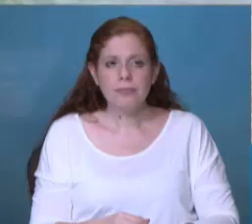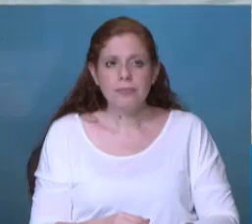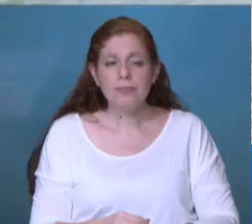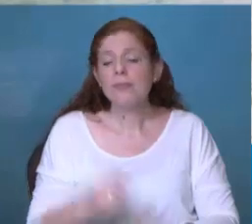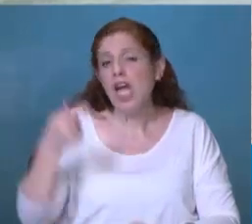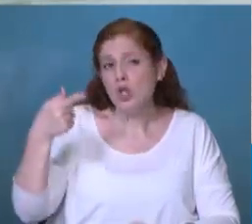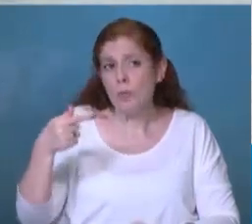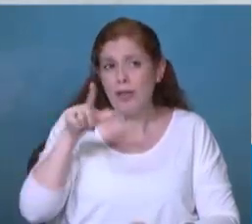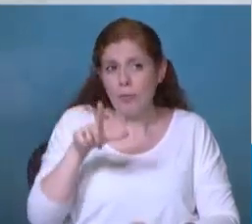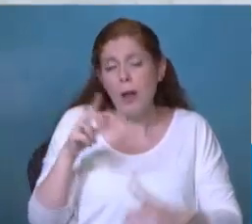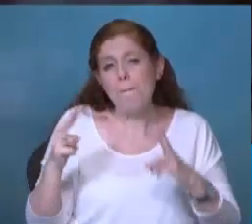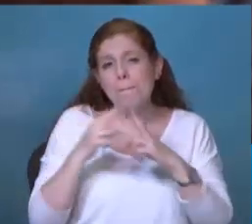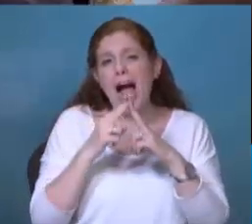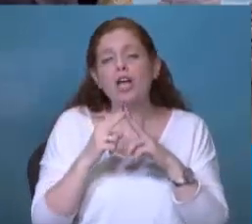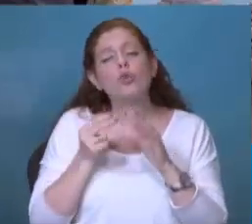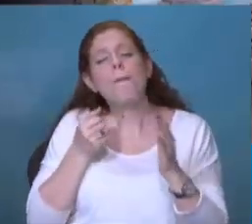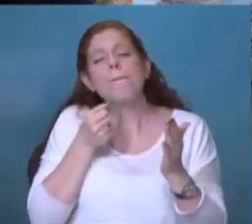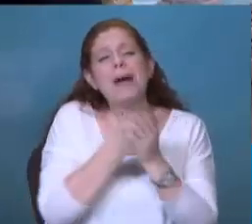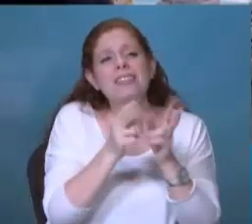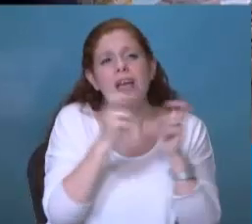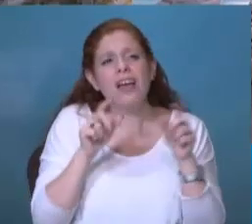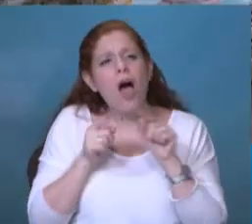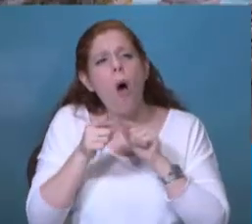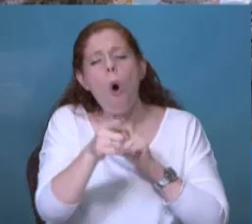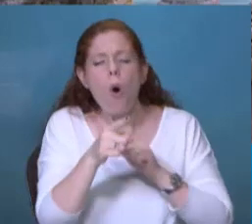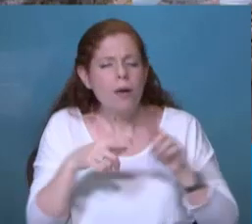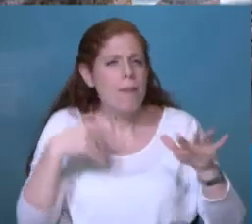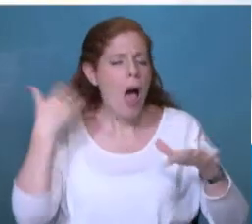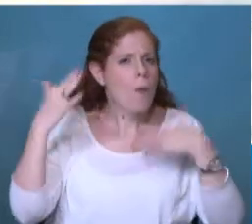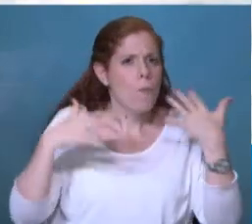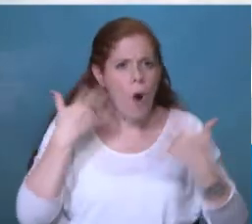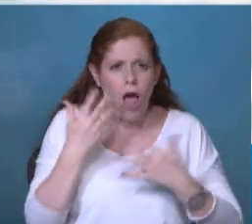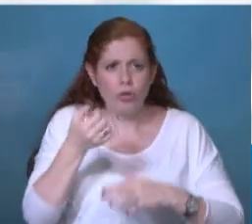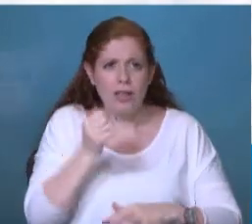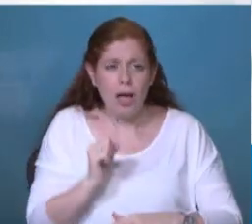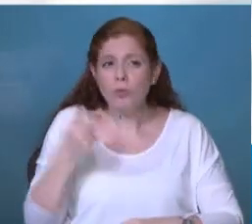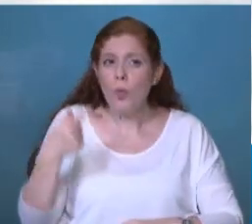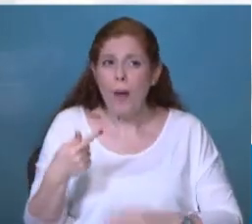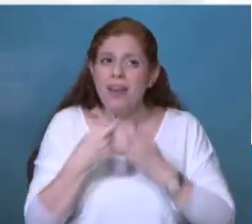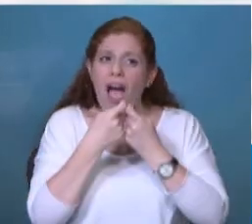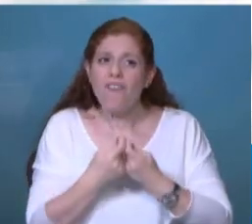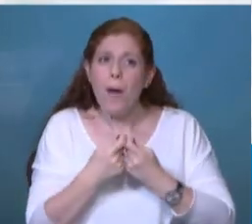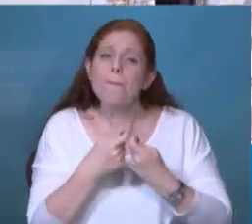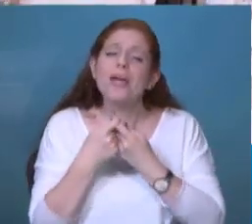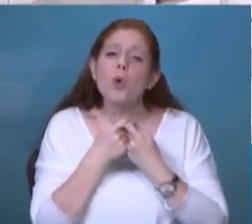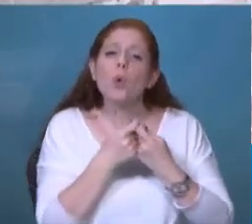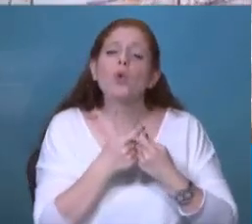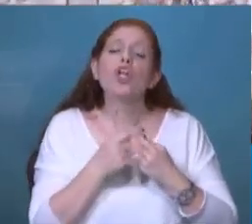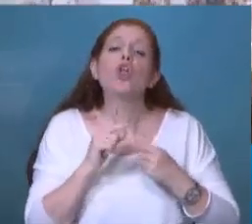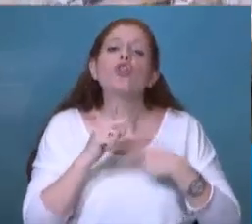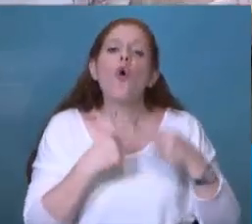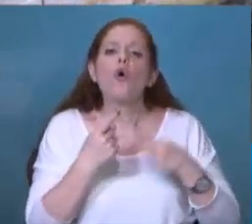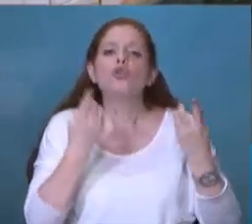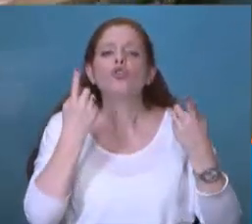ג'ובאני לומינה פגשנו בקצה העיר, הרחק מהמולת התיירים. ג'ובאני חבר בארגון דור שנות ה-90, קבוצה